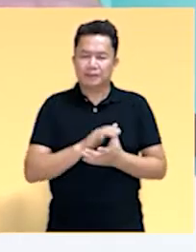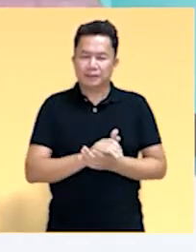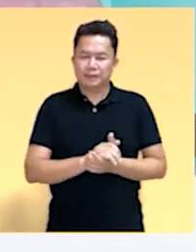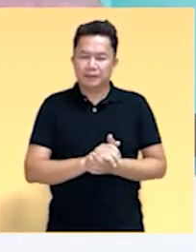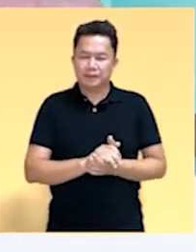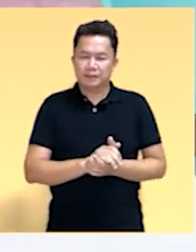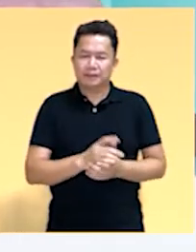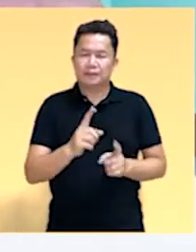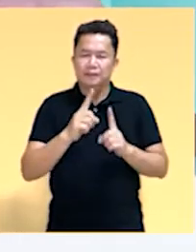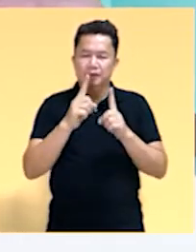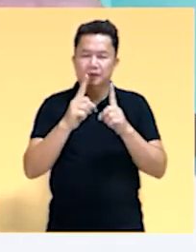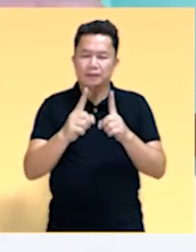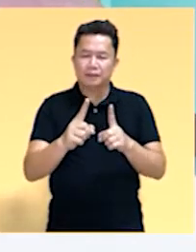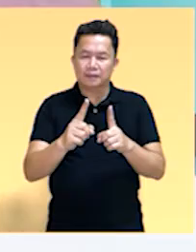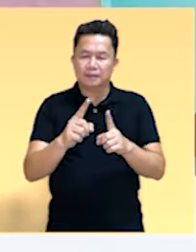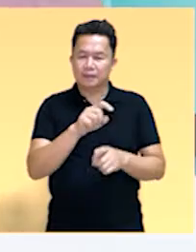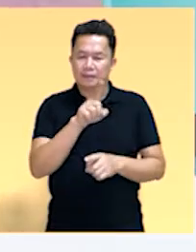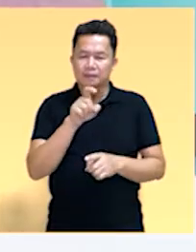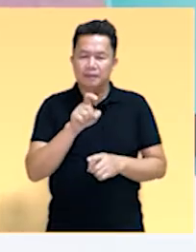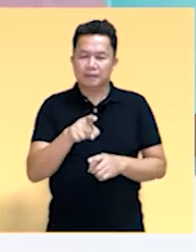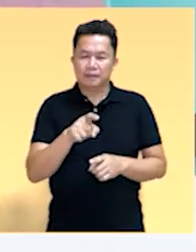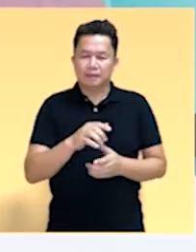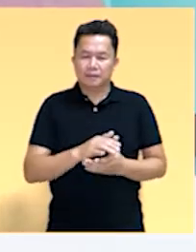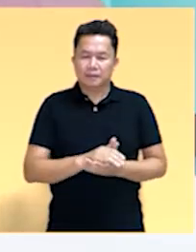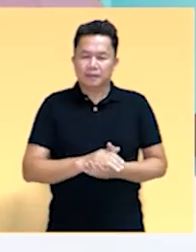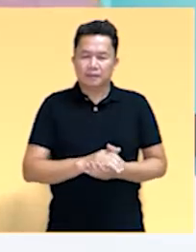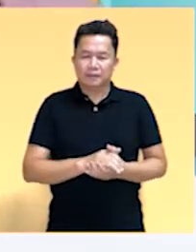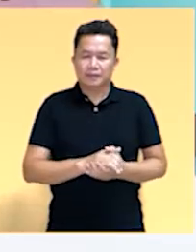At sinasagot ang tanong na,